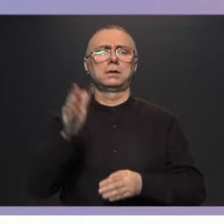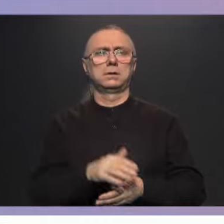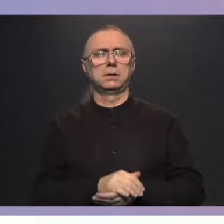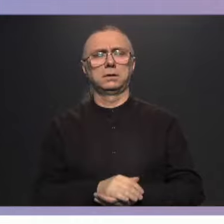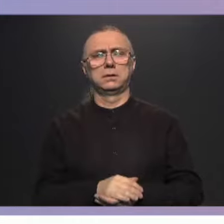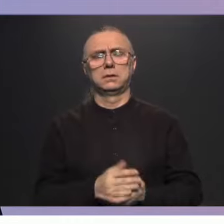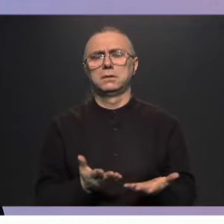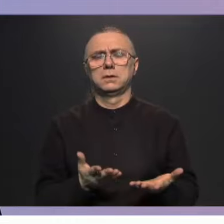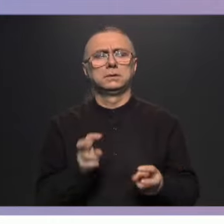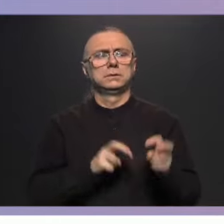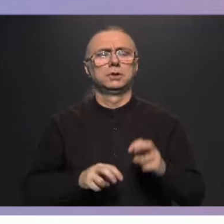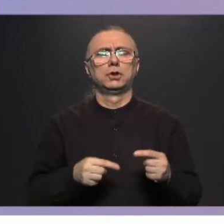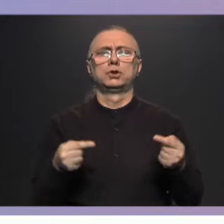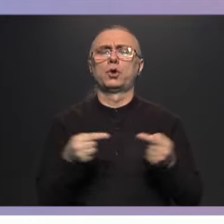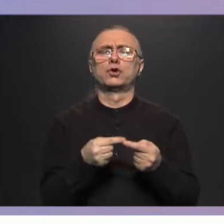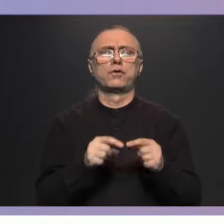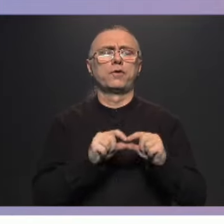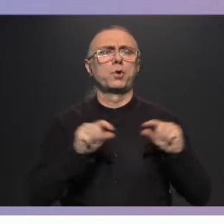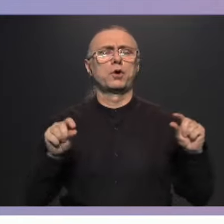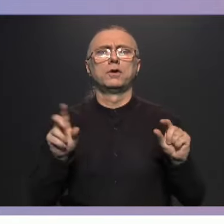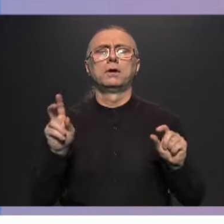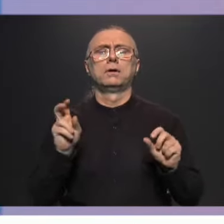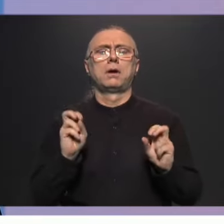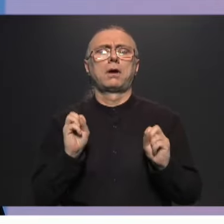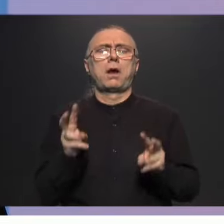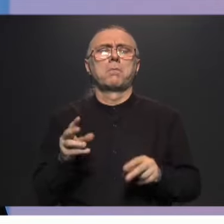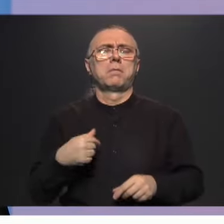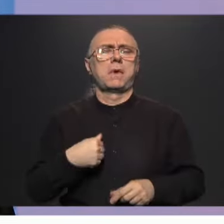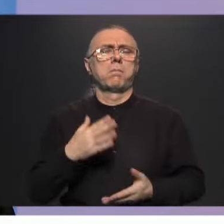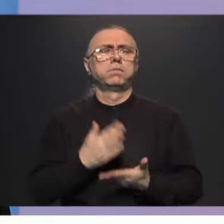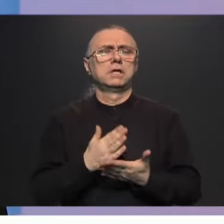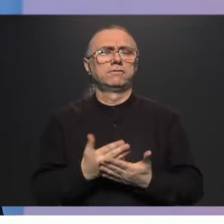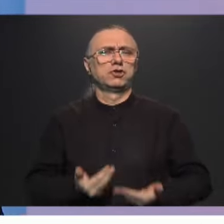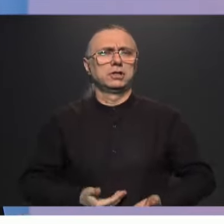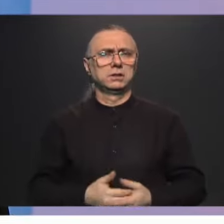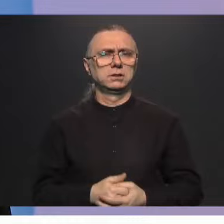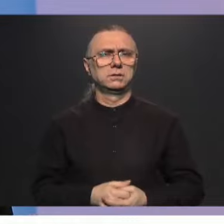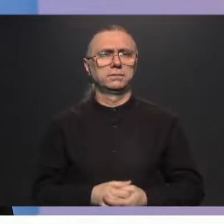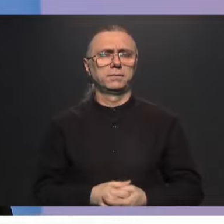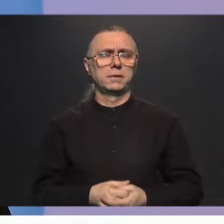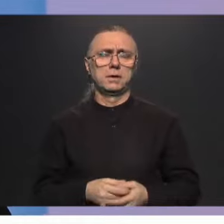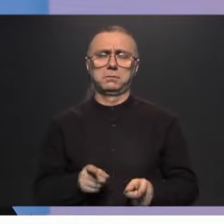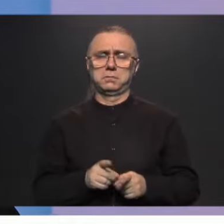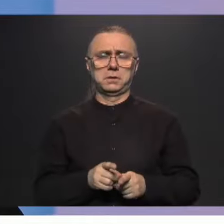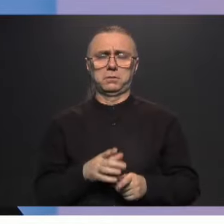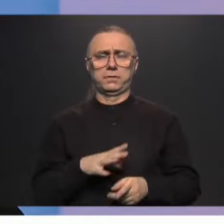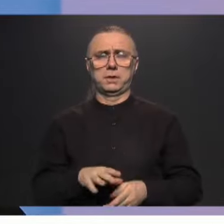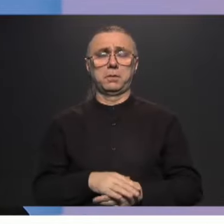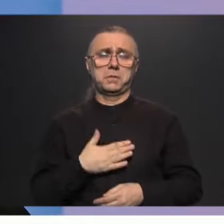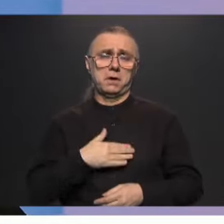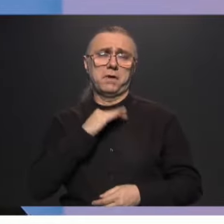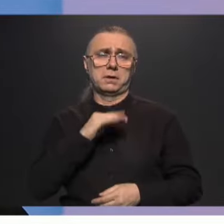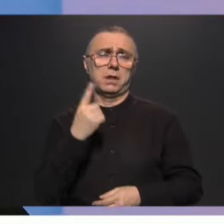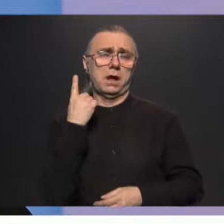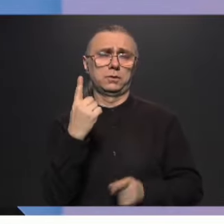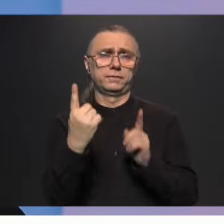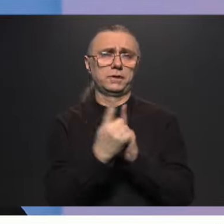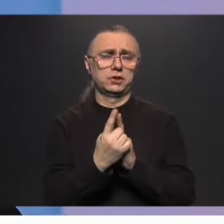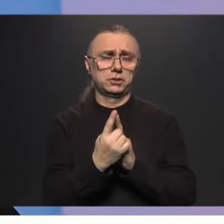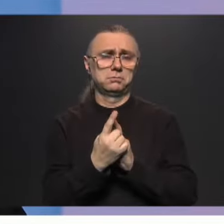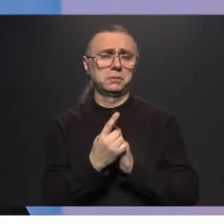какой-то формулировкой, кем мне быть в жизни, что мне делать и прочее. Я под козырек и есть. Нет, ни в коем случае. Одного мне хватило. Он мне